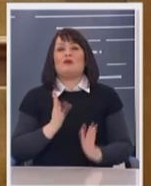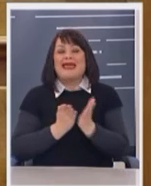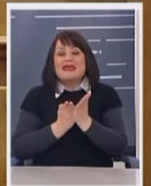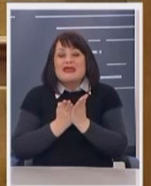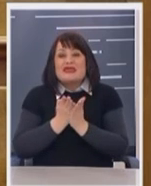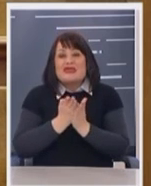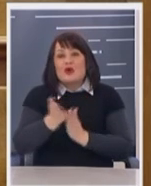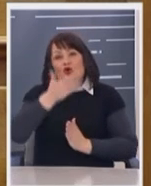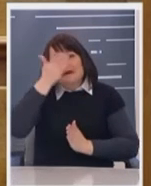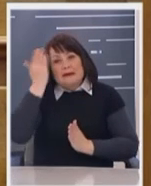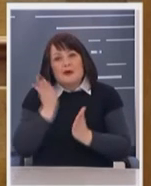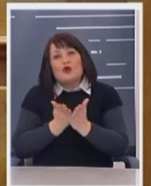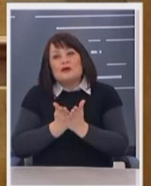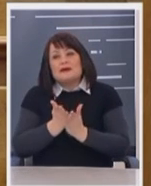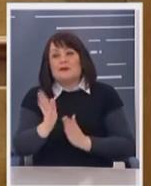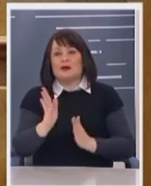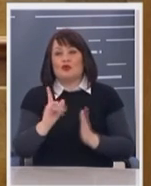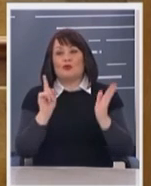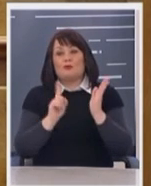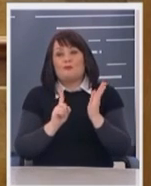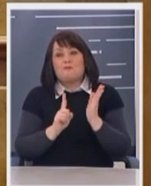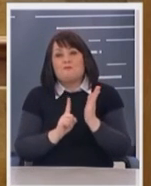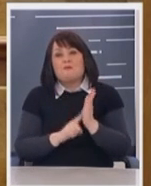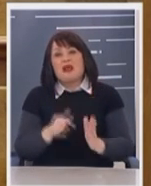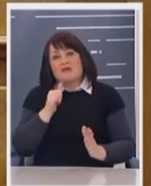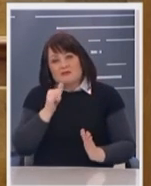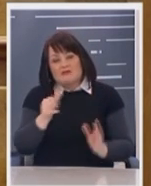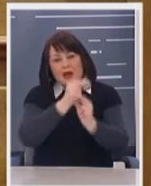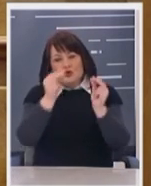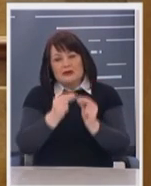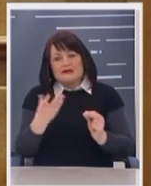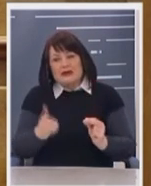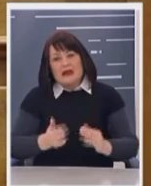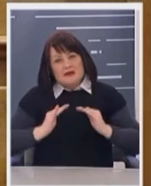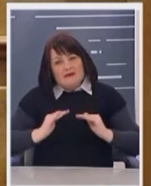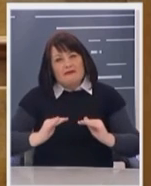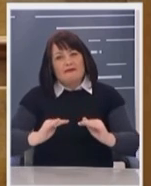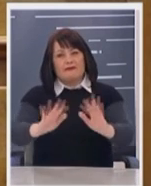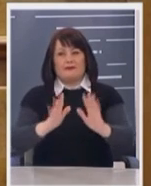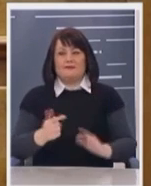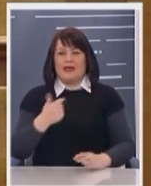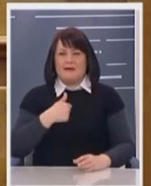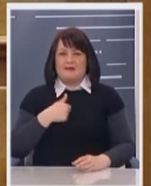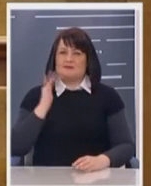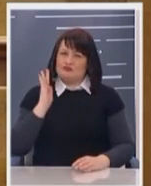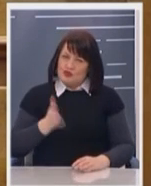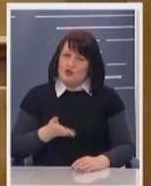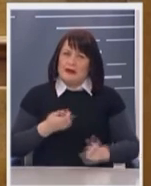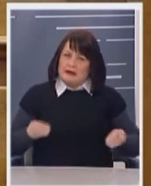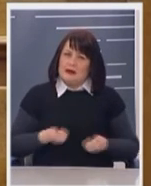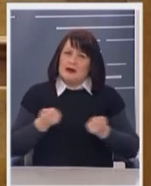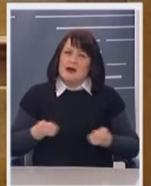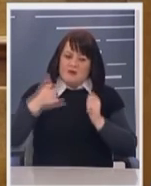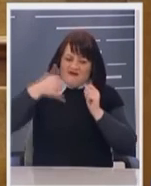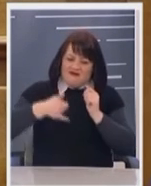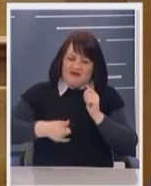είναι προϋπόθεση για να γίνει το σύστημα σταθερό και αποδοτικό. Εμείς είμαστε αυτοί που μπορούμε να κάνουμε